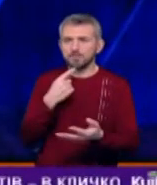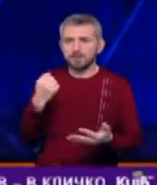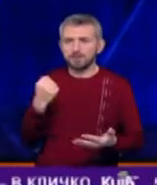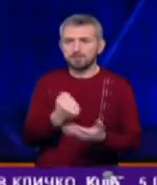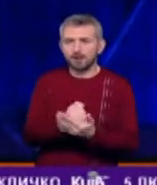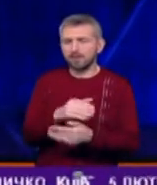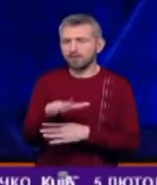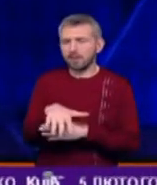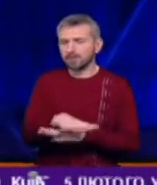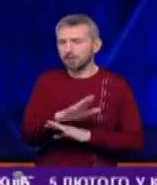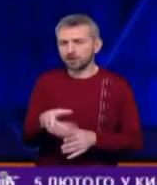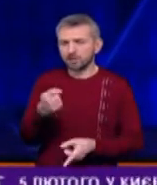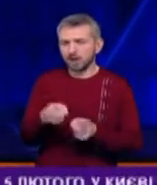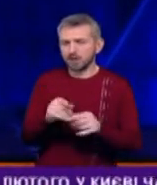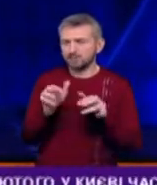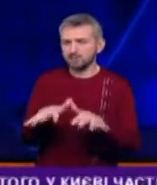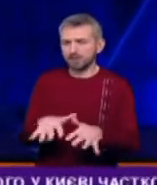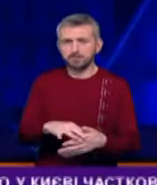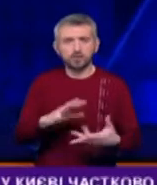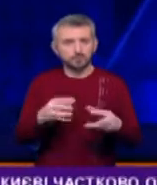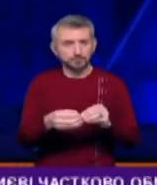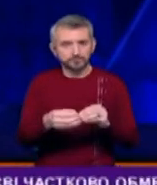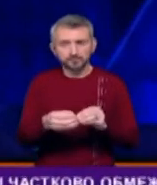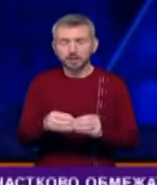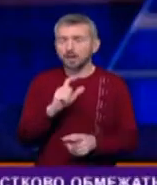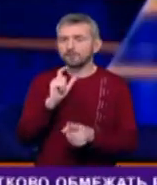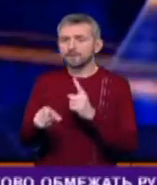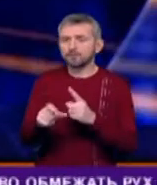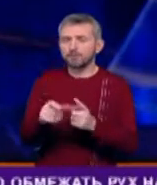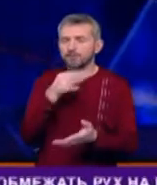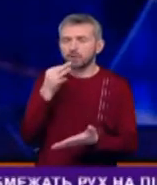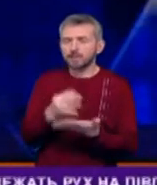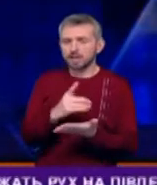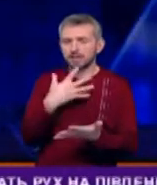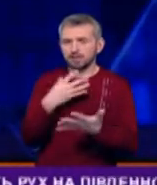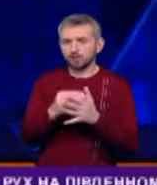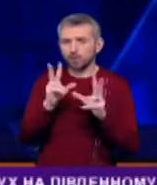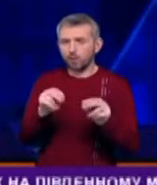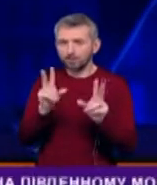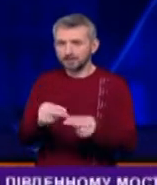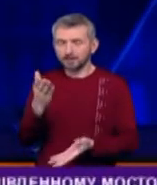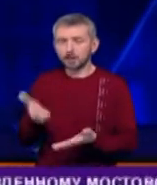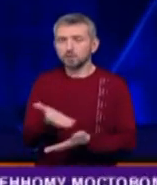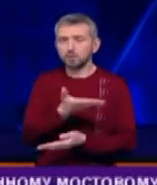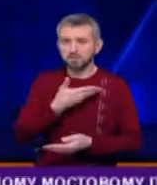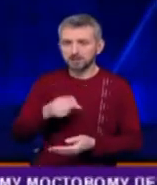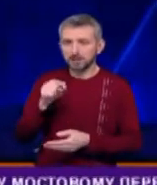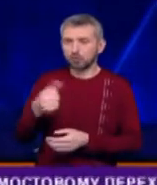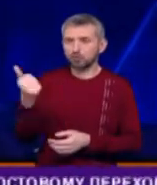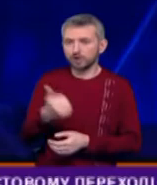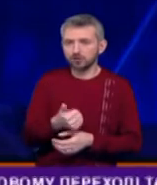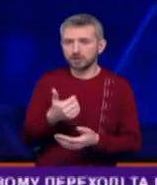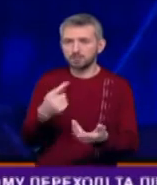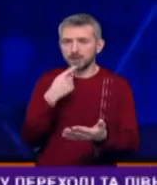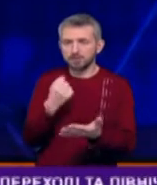не балачками, а реальними справами. Отже, абсолютно вірно. Тому відповідати за свої обіцянки, і якщо ми, власне, на цьому тижні приймаємо